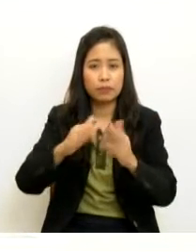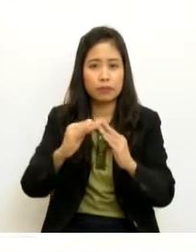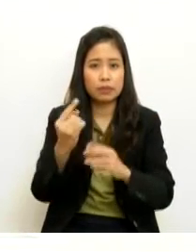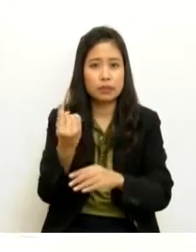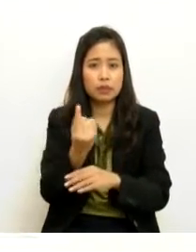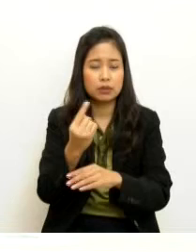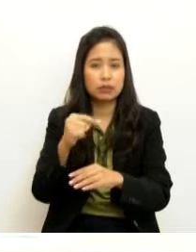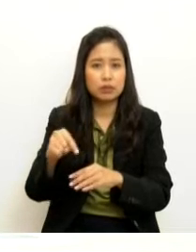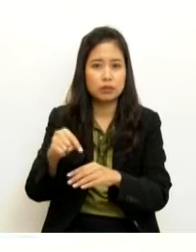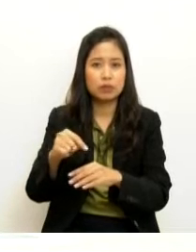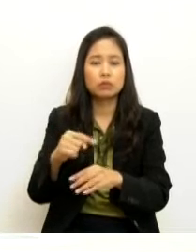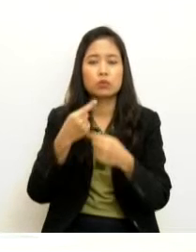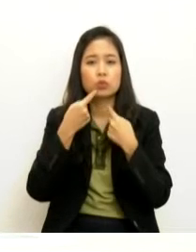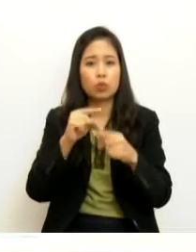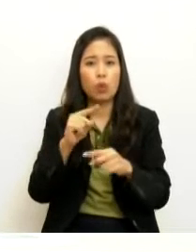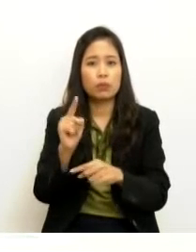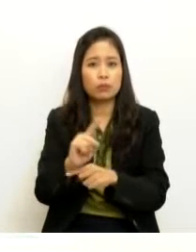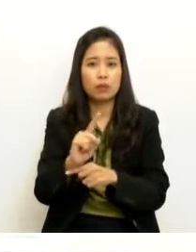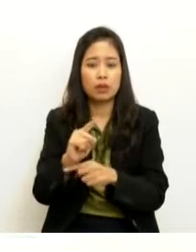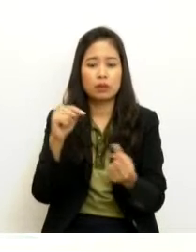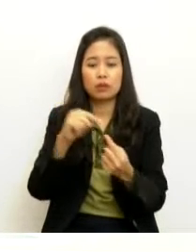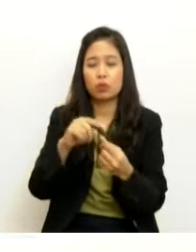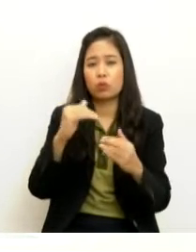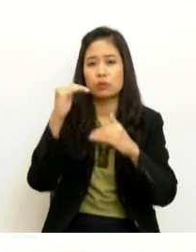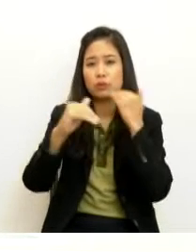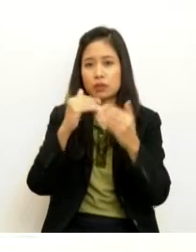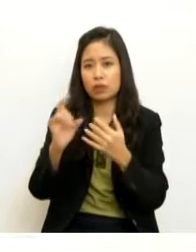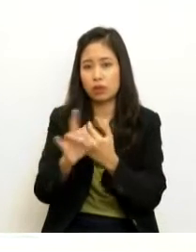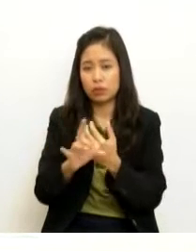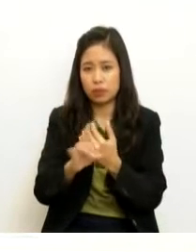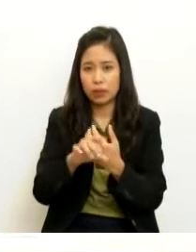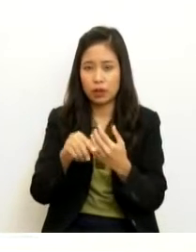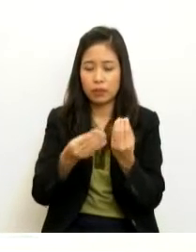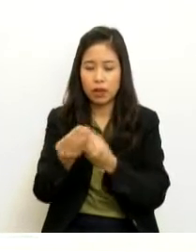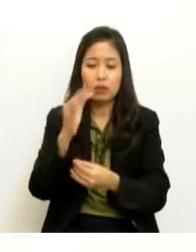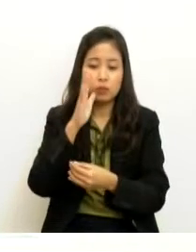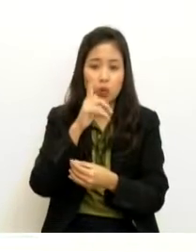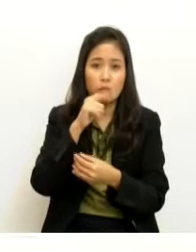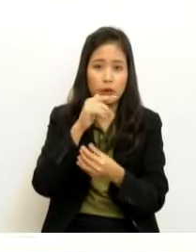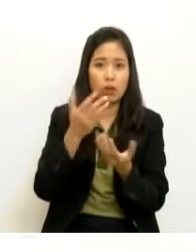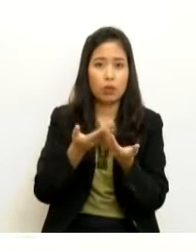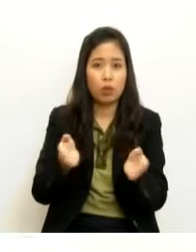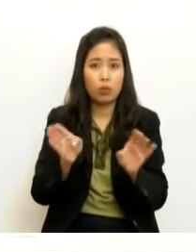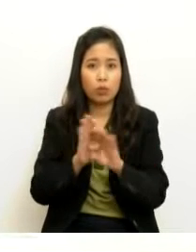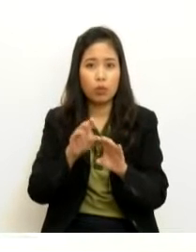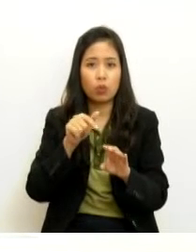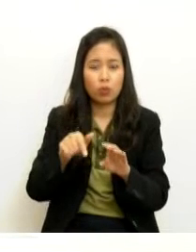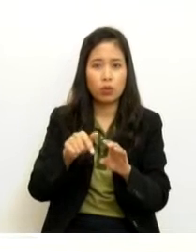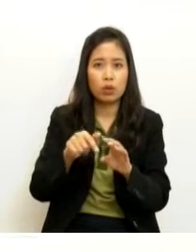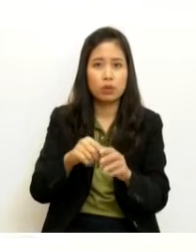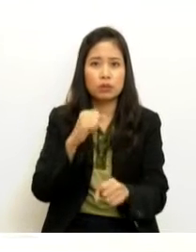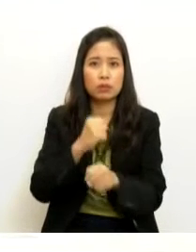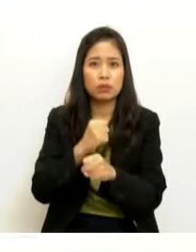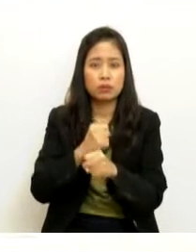พื่อตอบโจทย์ในเรื่องมิติคุณภาพโดยให้ผู้ปกครองนักเรียนเนี่ยไม่เป็นภาระนั่นก็หมาย